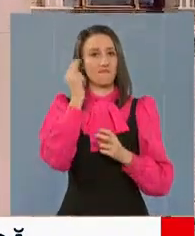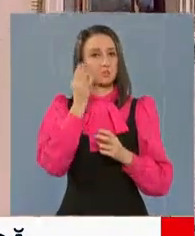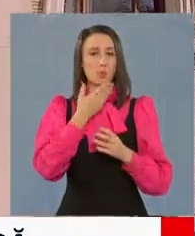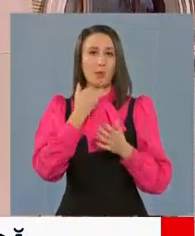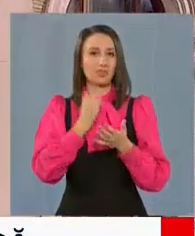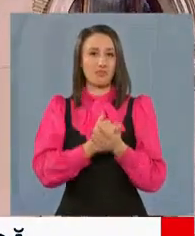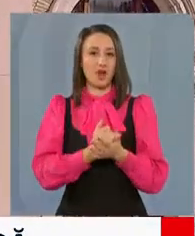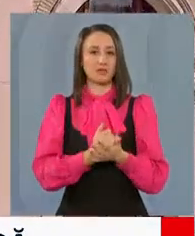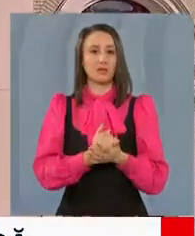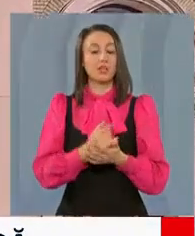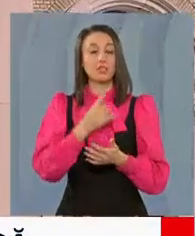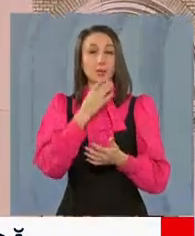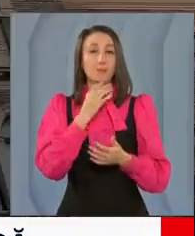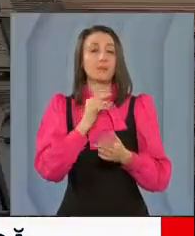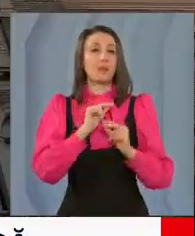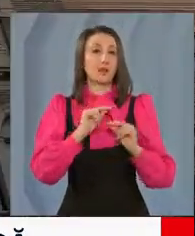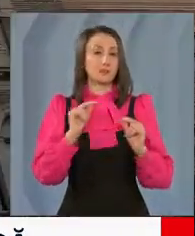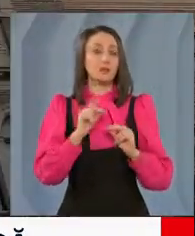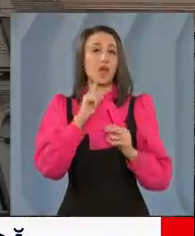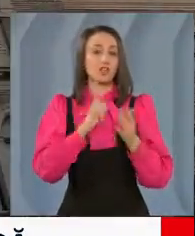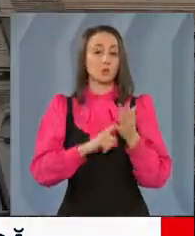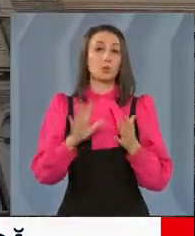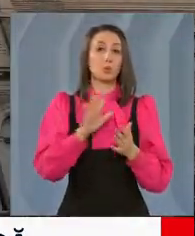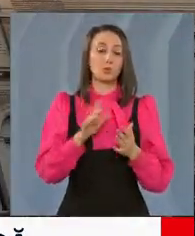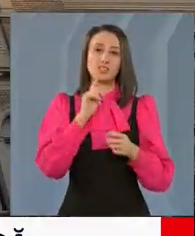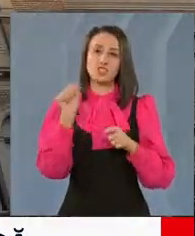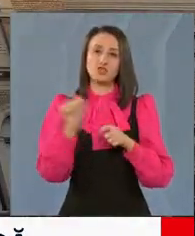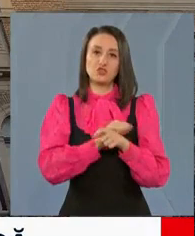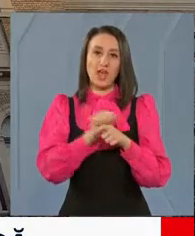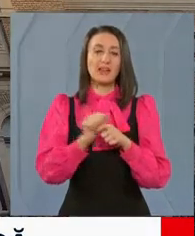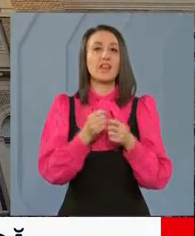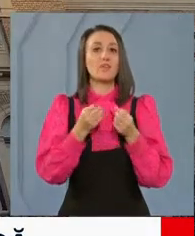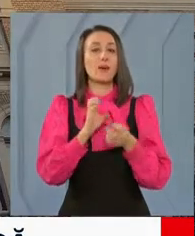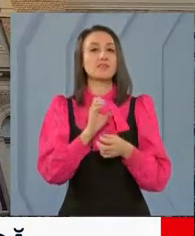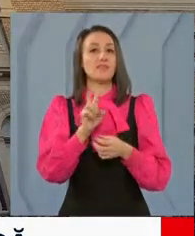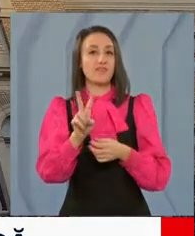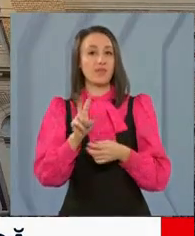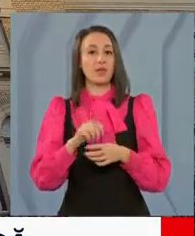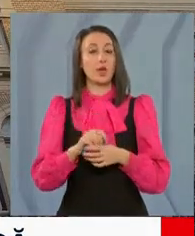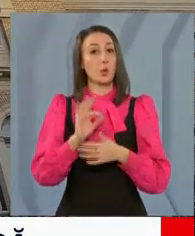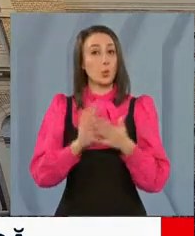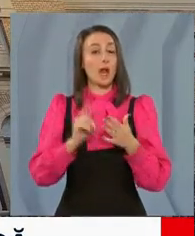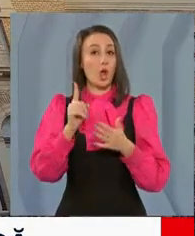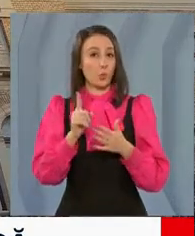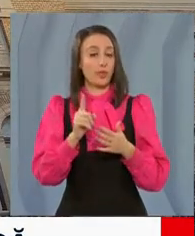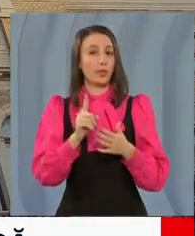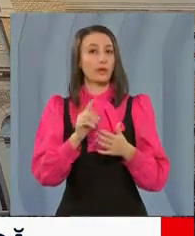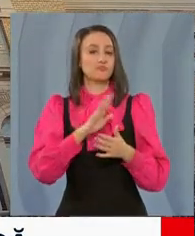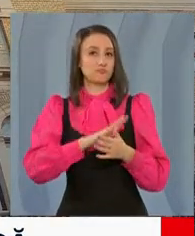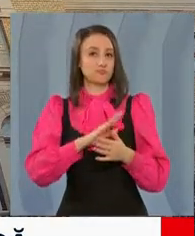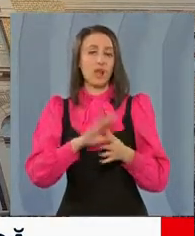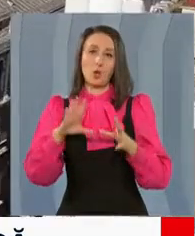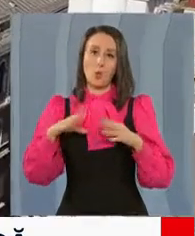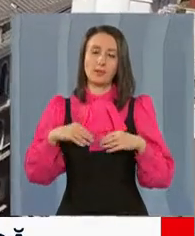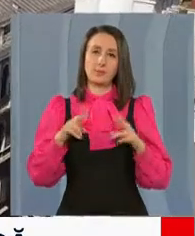anegată această informație iar rectorul Daniel David i a cerut public să șteargă această informație din CV mai mult în lucrarea sa De dizertație ar fi